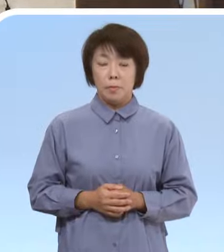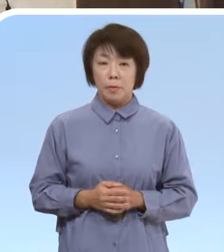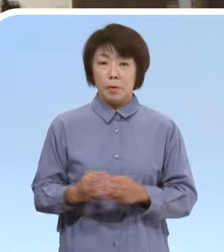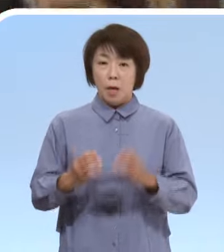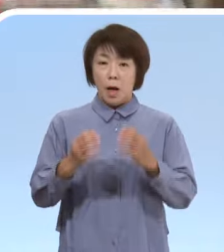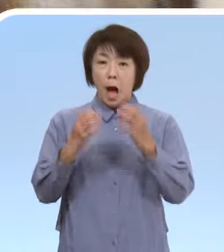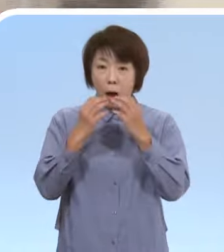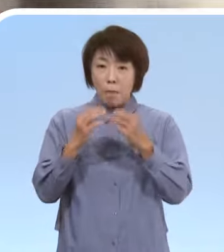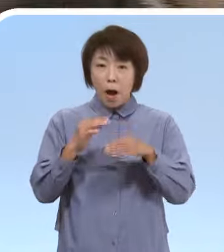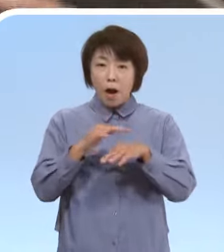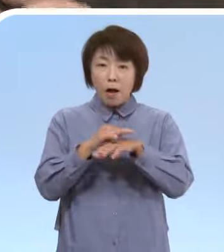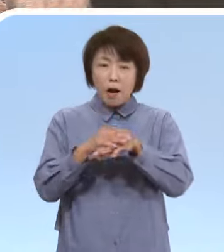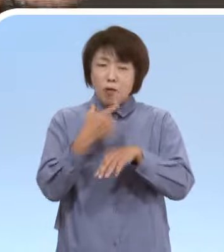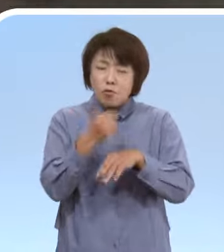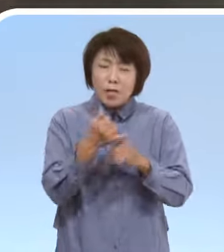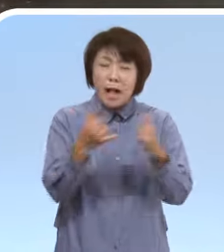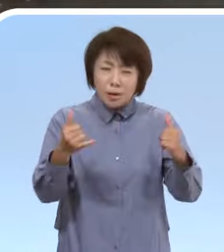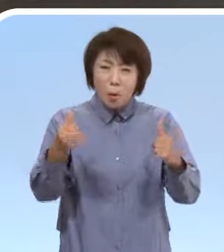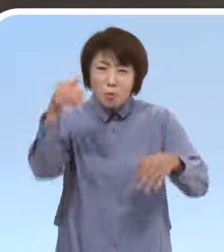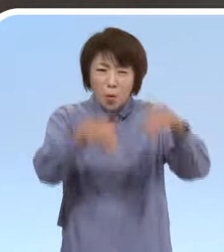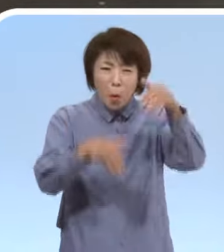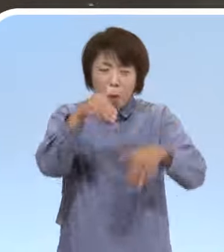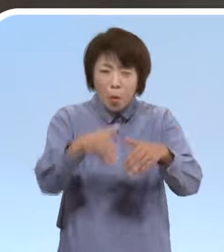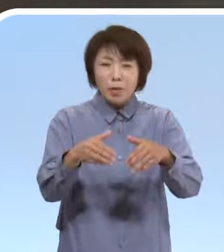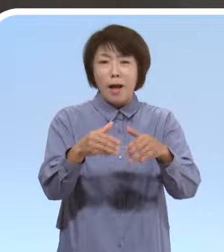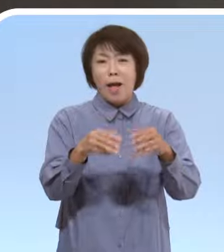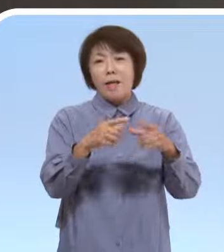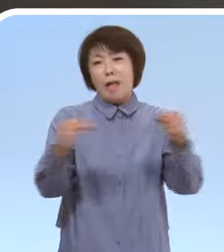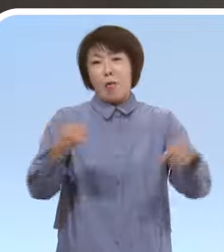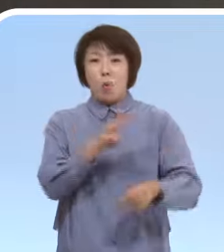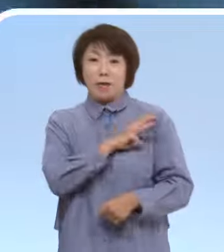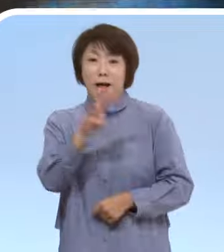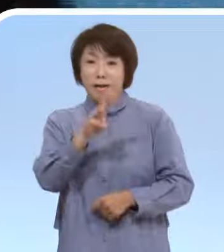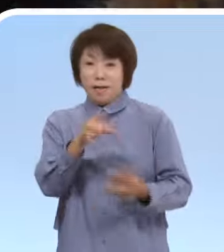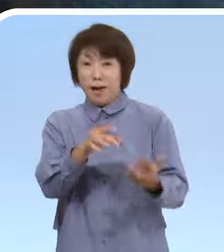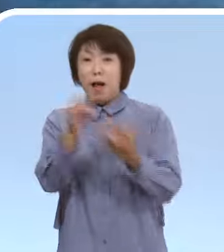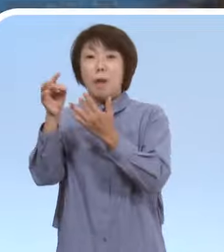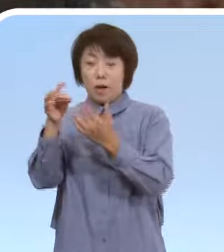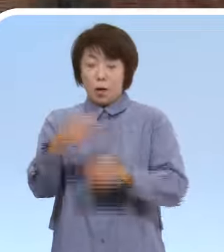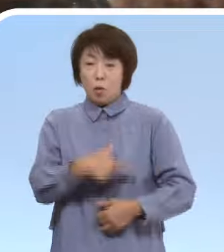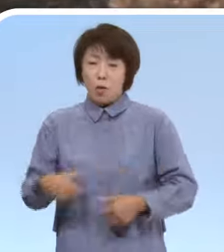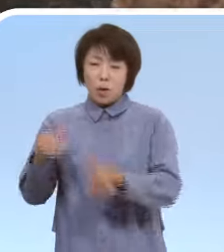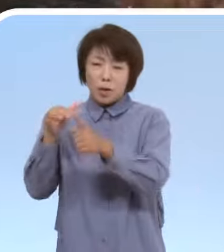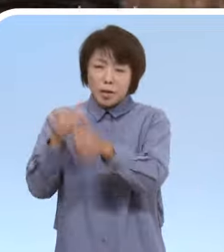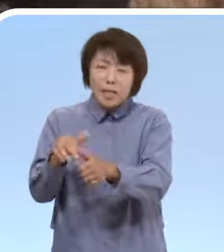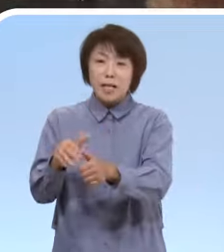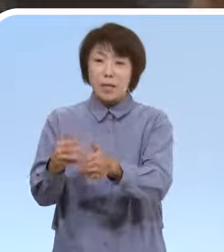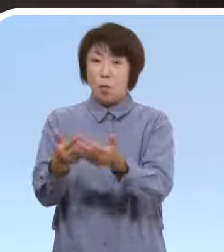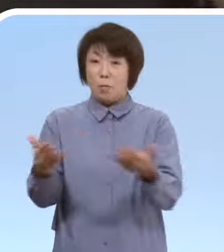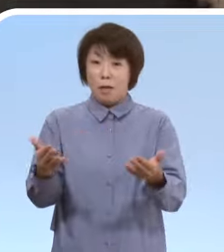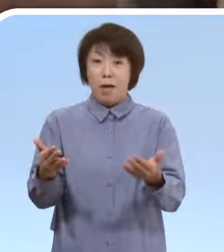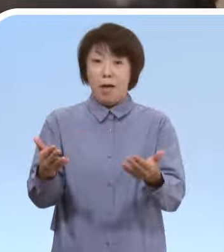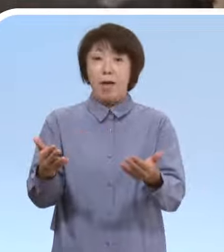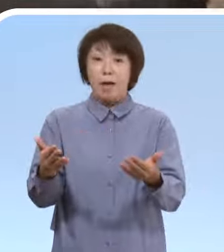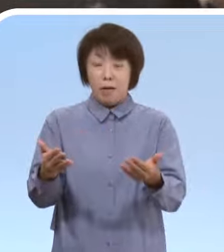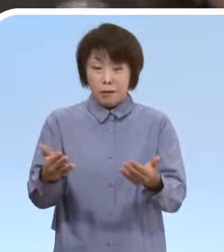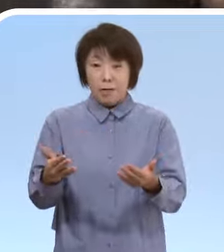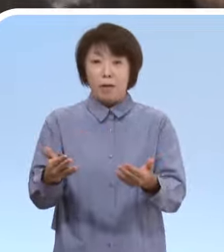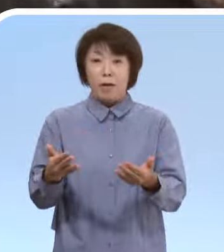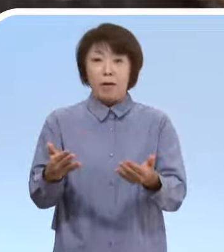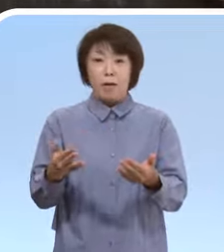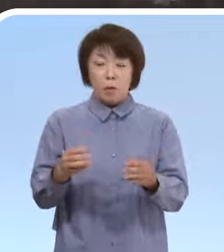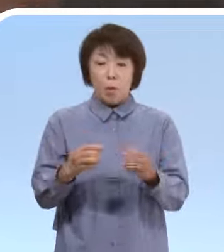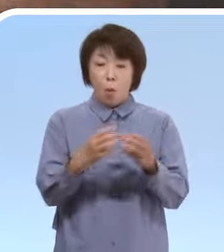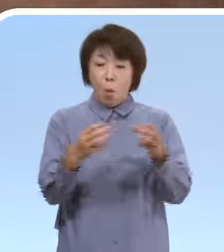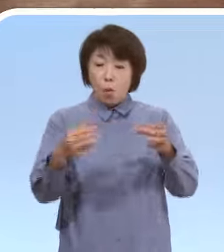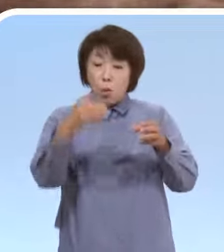ハンバーガー愛好家によって全国3位に選ばれた福岡で人気の今屋のハンバーガー。ホ